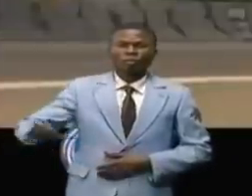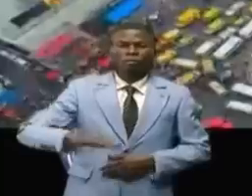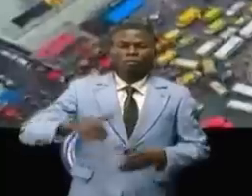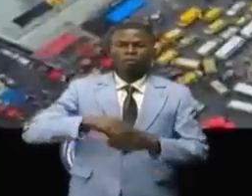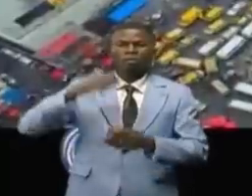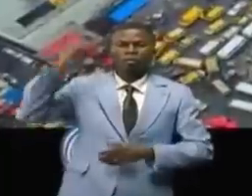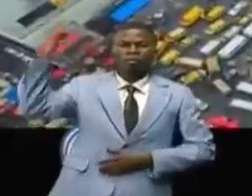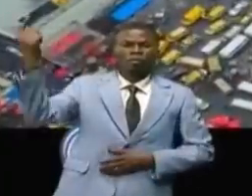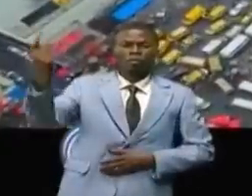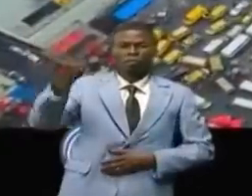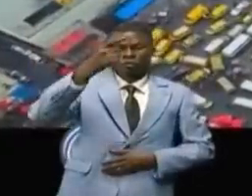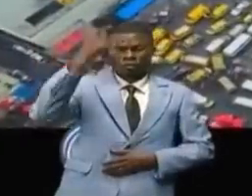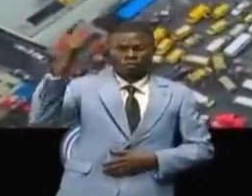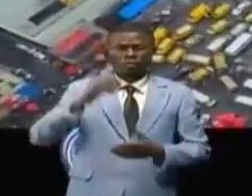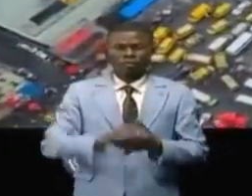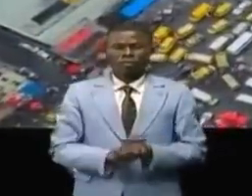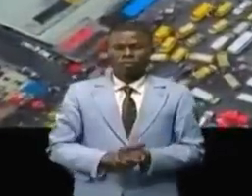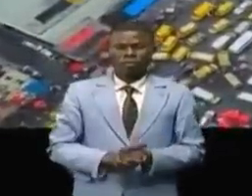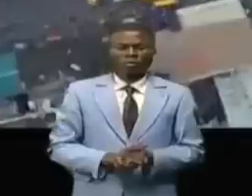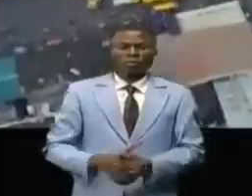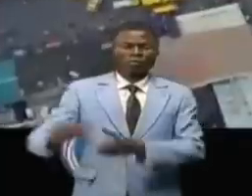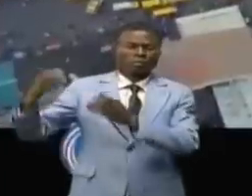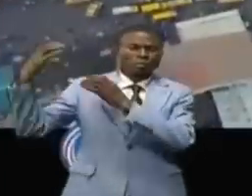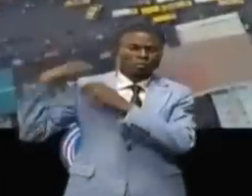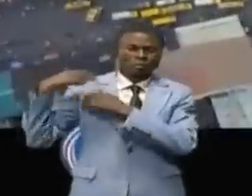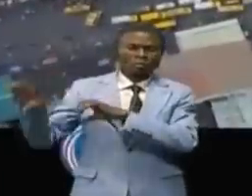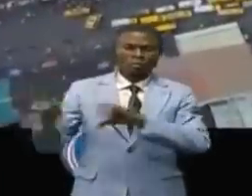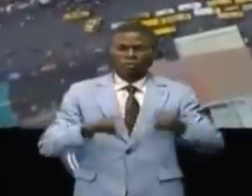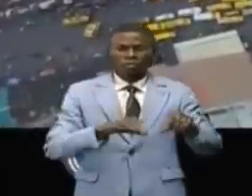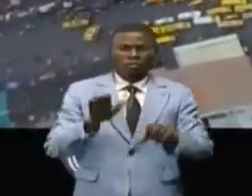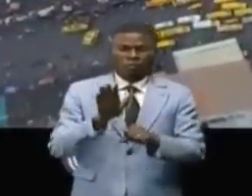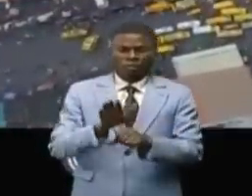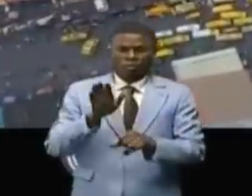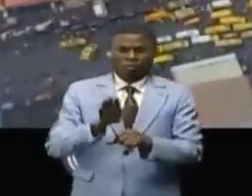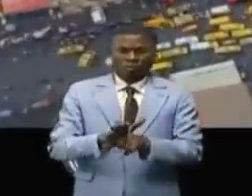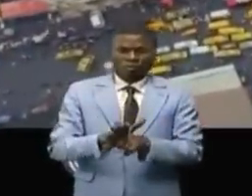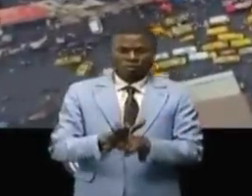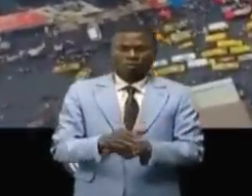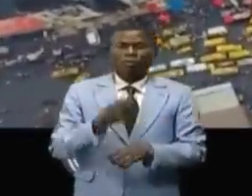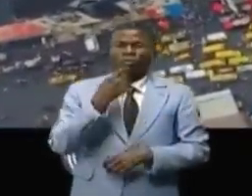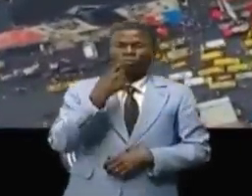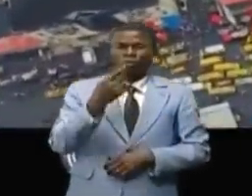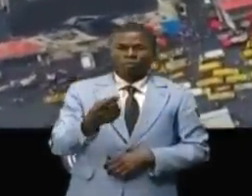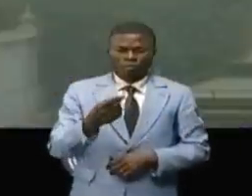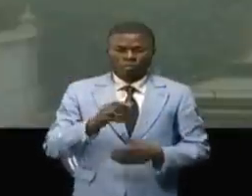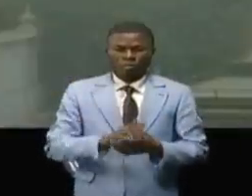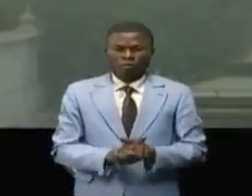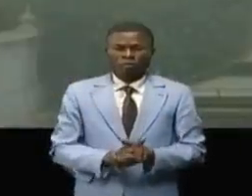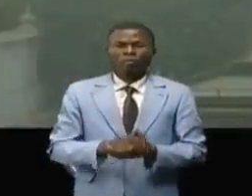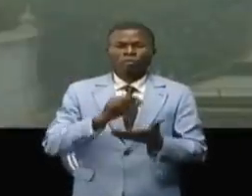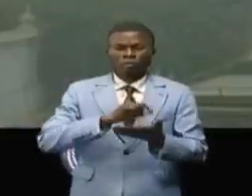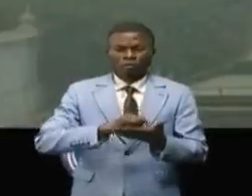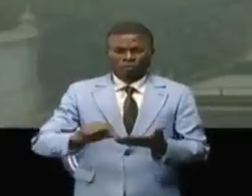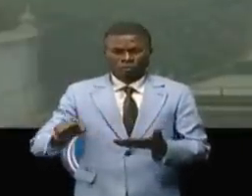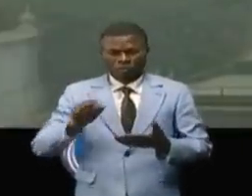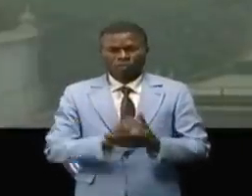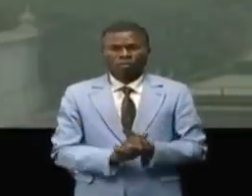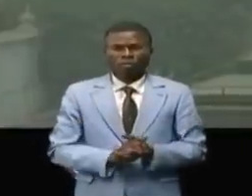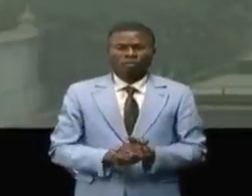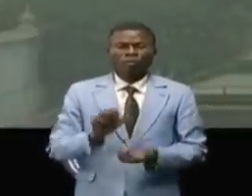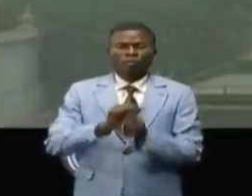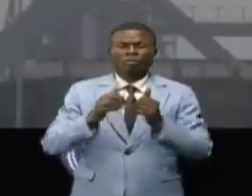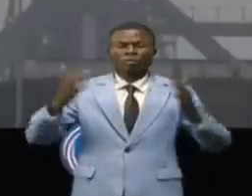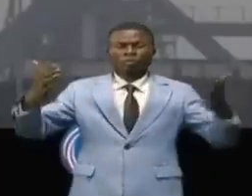le route sont surchargé de véhicule dont la plupart roule au diesel ou à licence la pollution atmosphérique